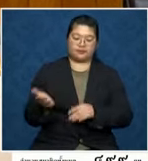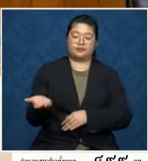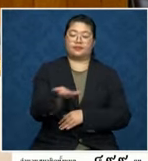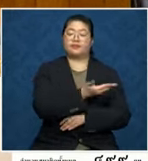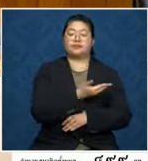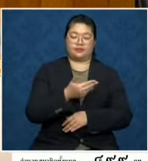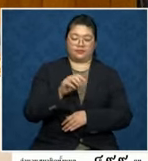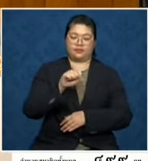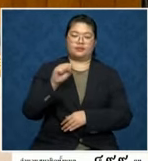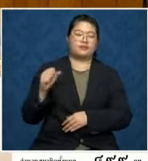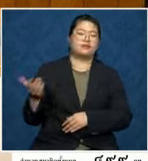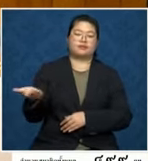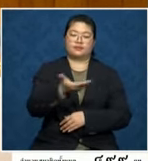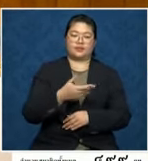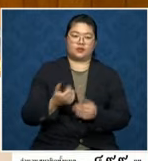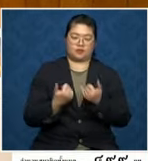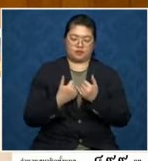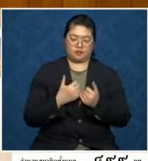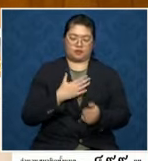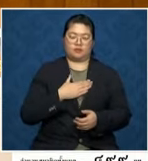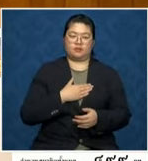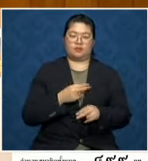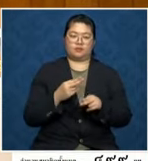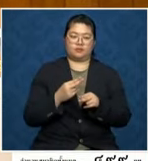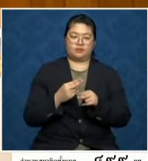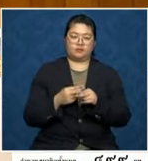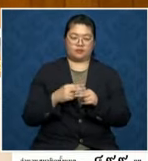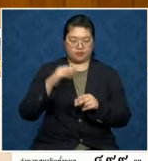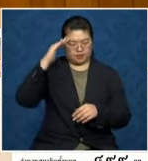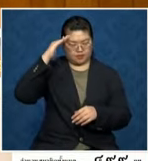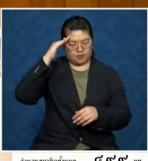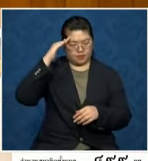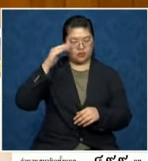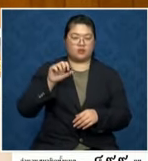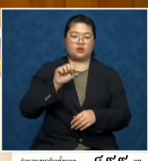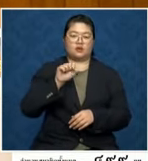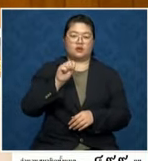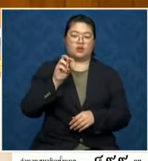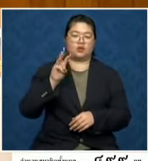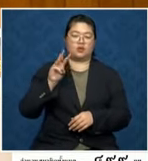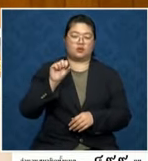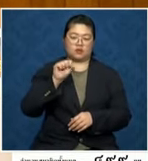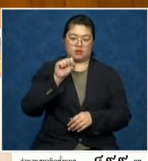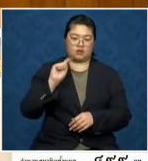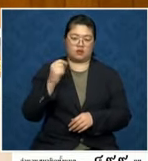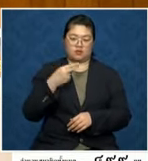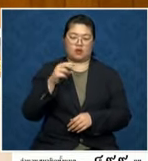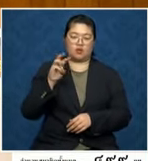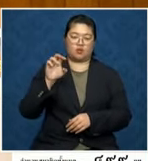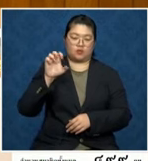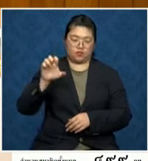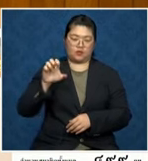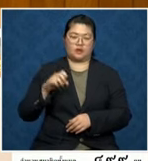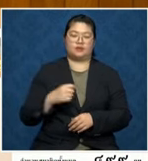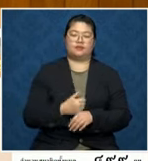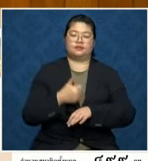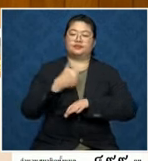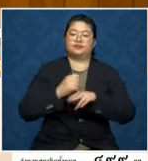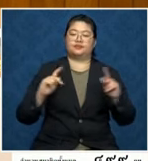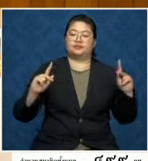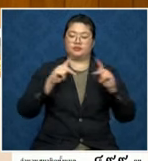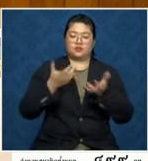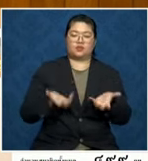งเกียรติทุกท่านกับผมพันตำรวจเอกทวีสอดส่องรัฐมนตรีว่าการกระทรวงยุติธรรมขอเสนอร่